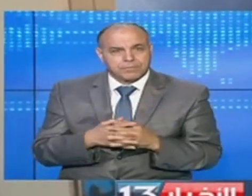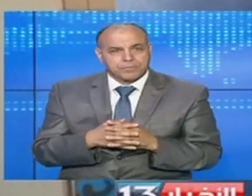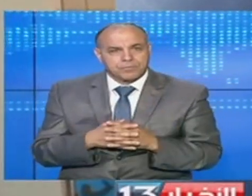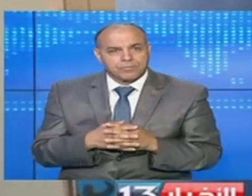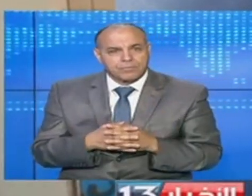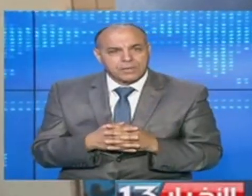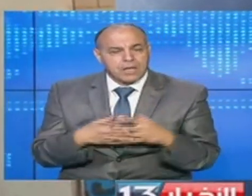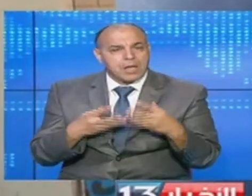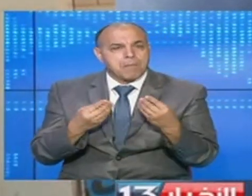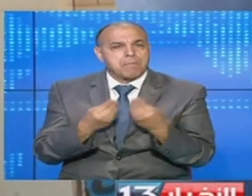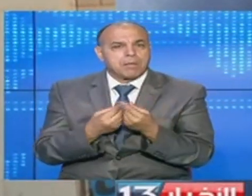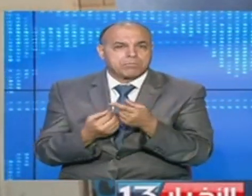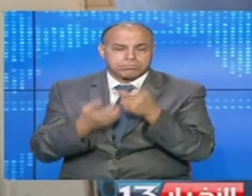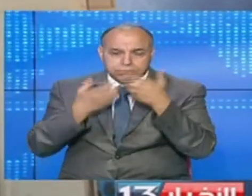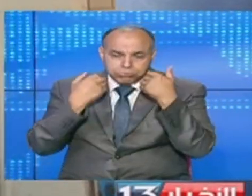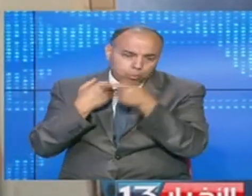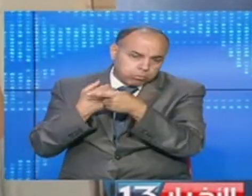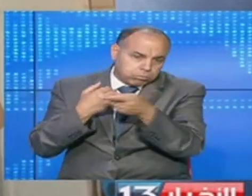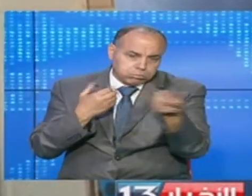موجوده